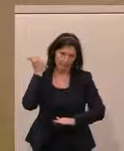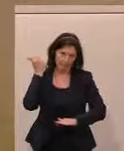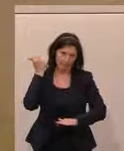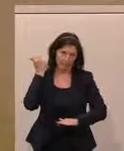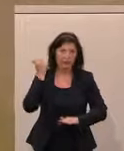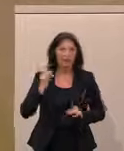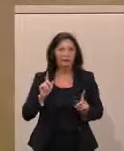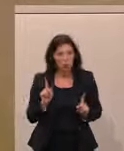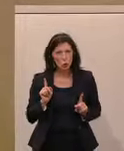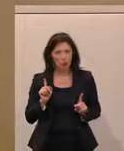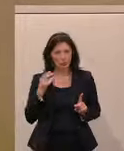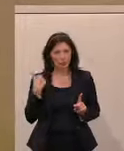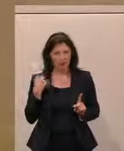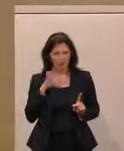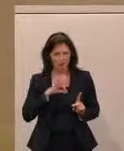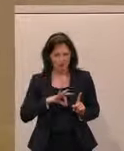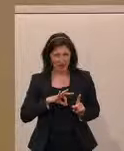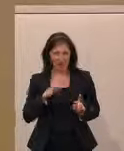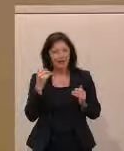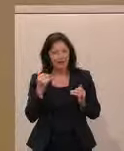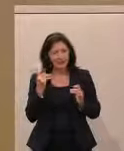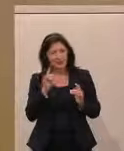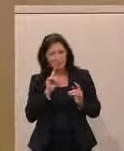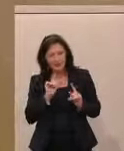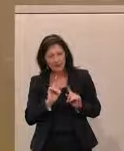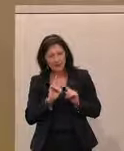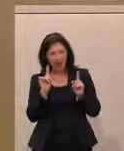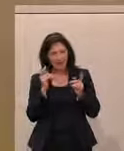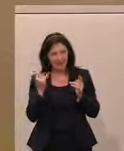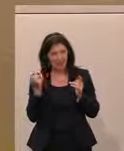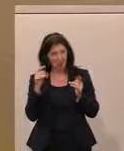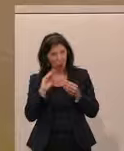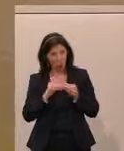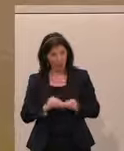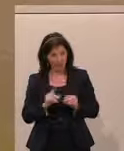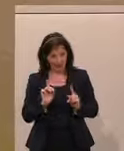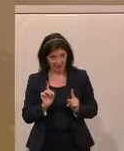war die Pflicht. Jetzt wird es etwas holprig, weil es wirklich kompliziert ist.